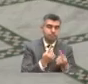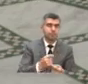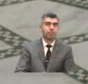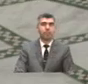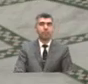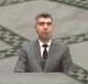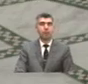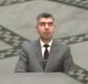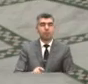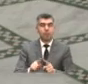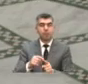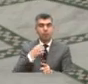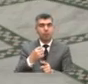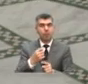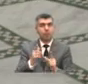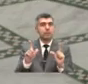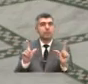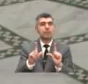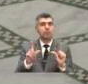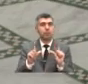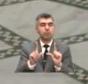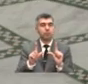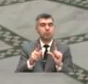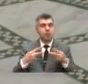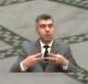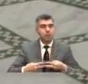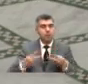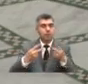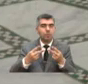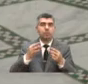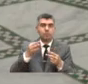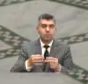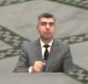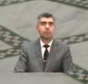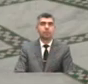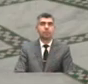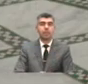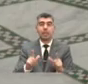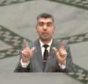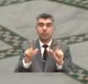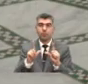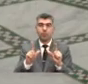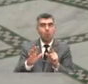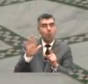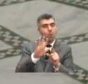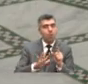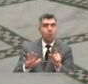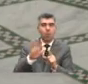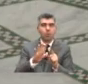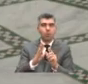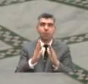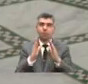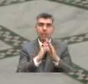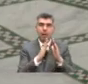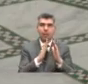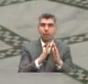لهذا اعتمدنا على الدروس المصورة اللي تم البث ديالها في التلفازة، علما أن التلفازة موجودة في البيوت ديال